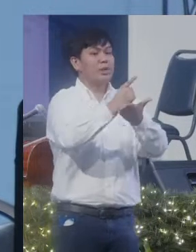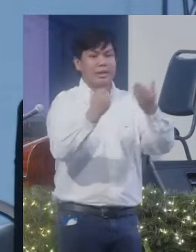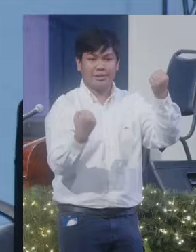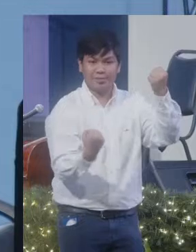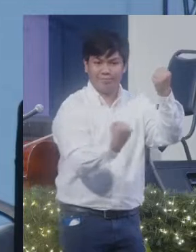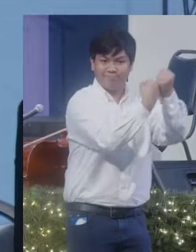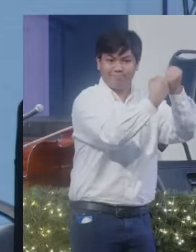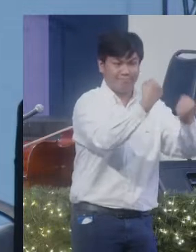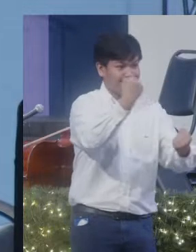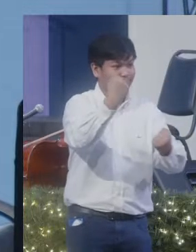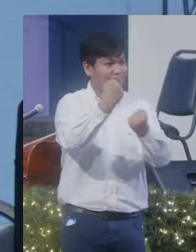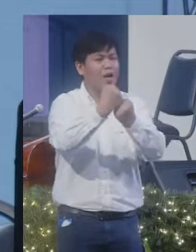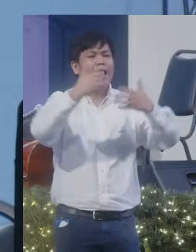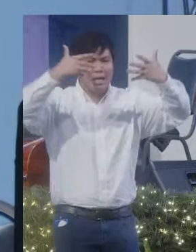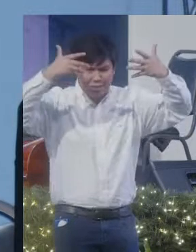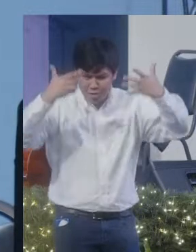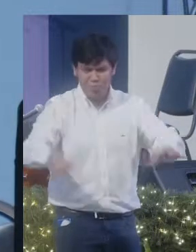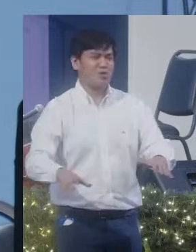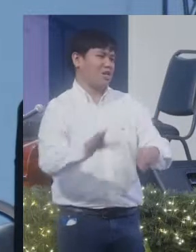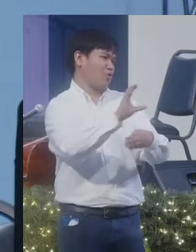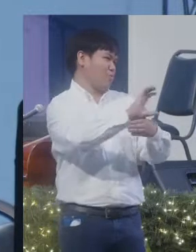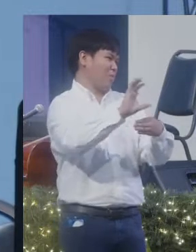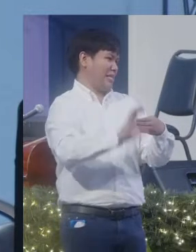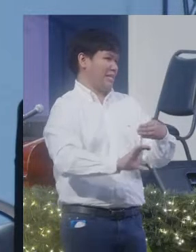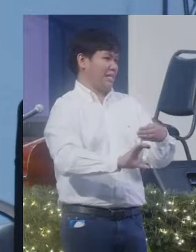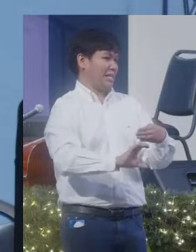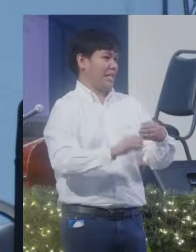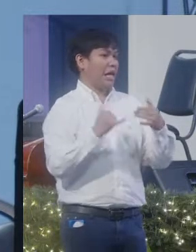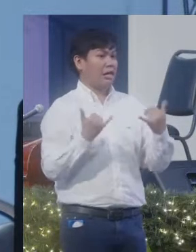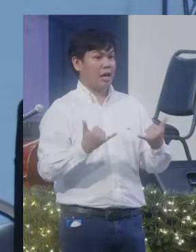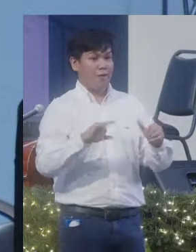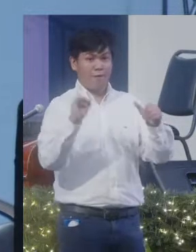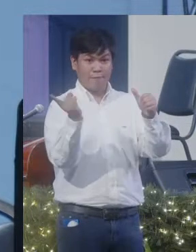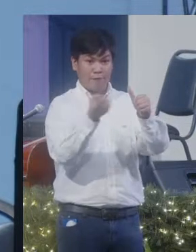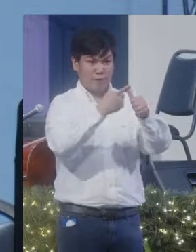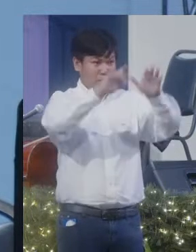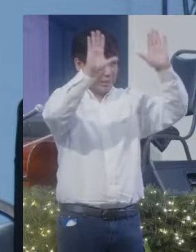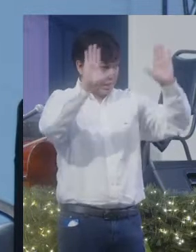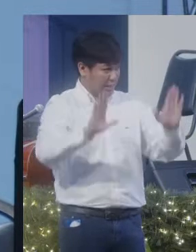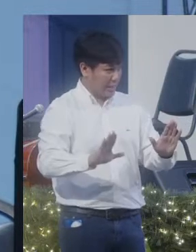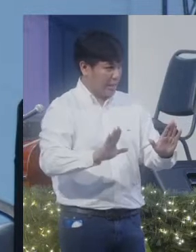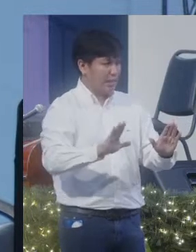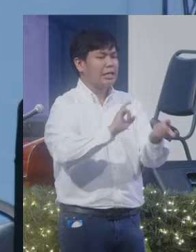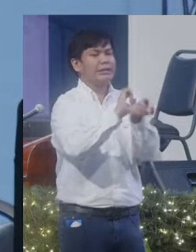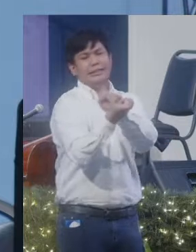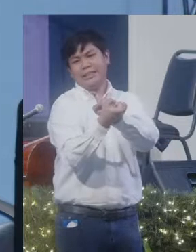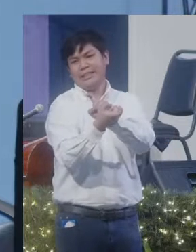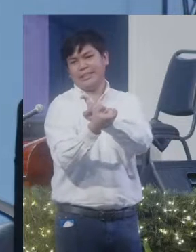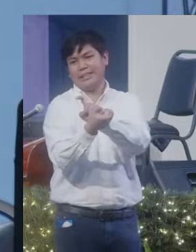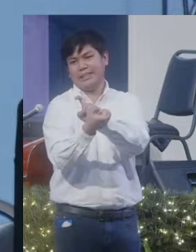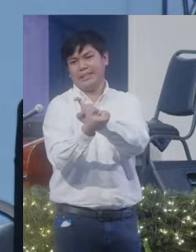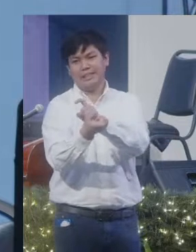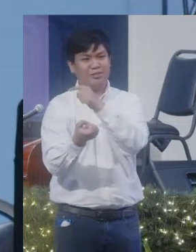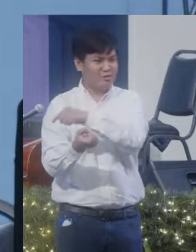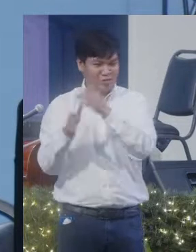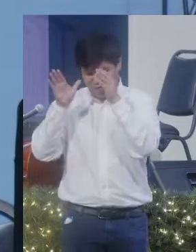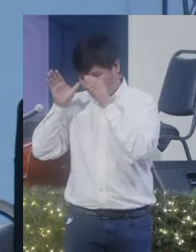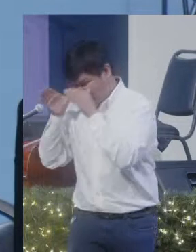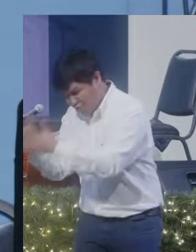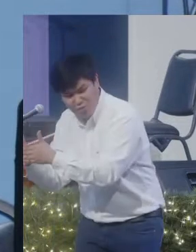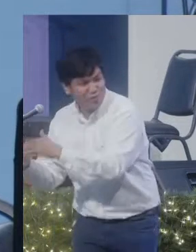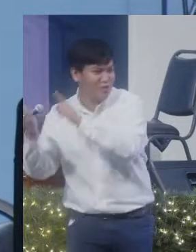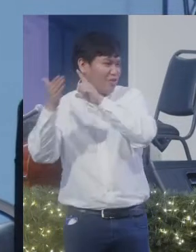Bible. At tuwing Communion Sunday, first Sunday of the month, tayo po ay nagbe-break